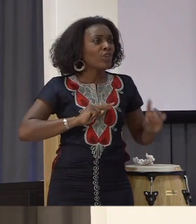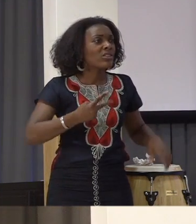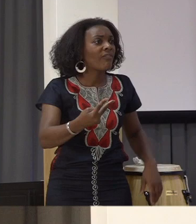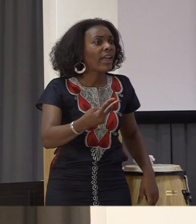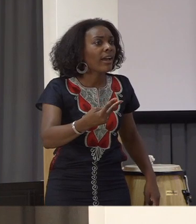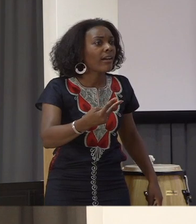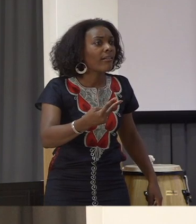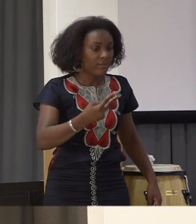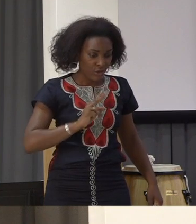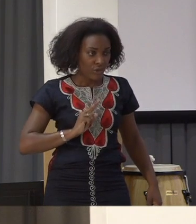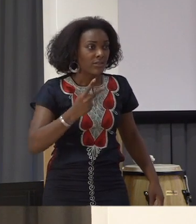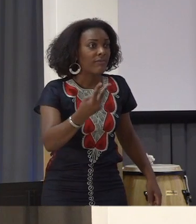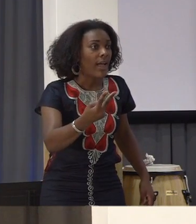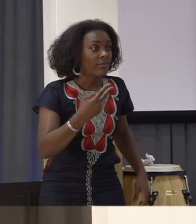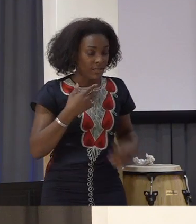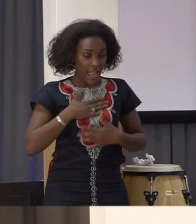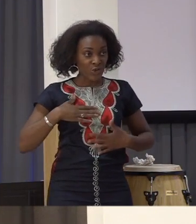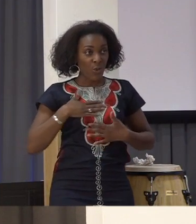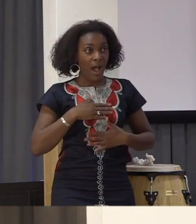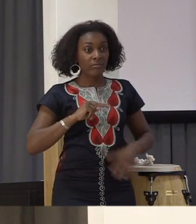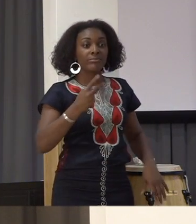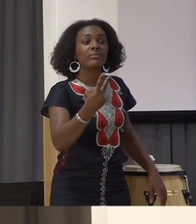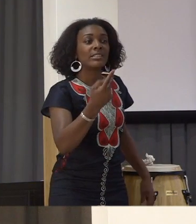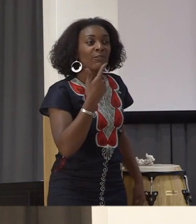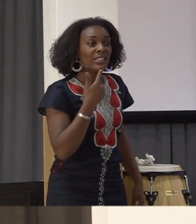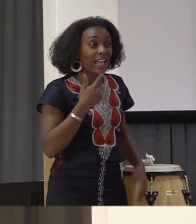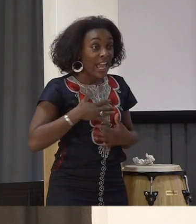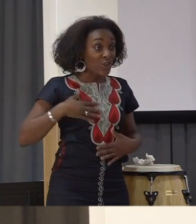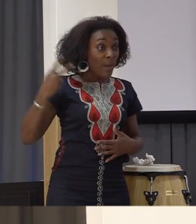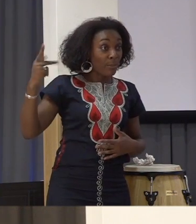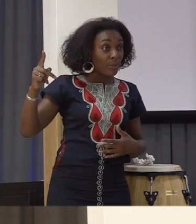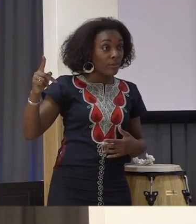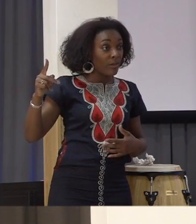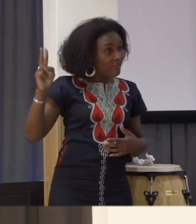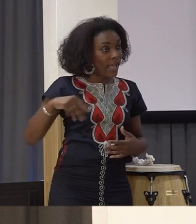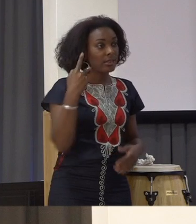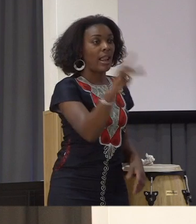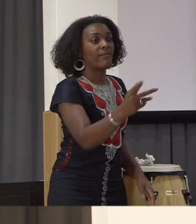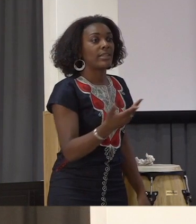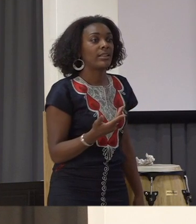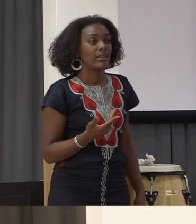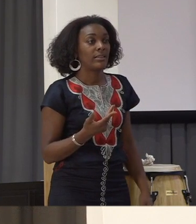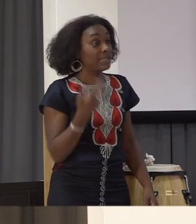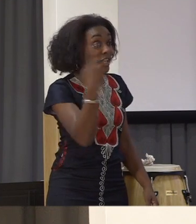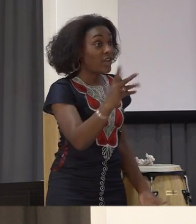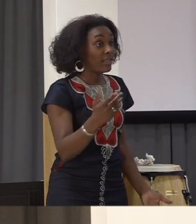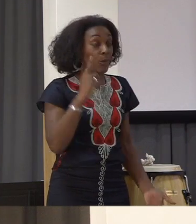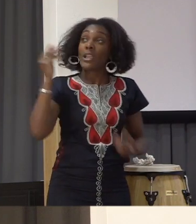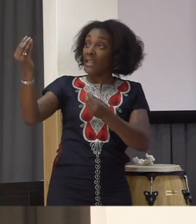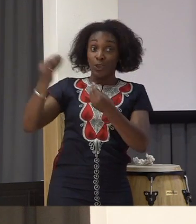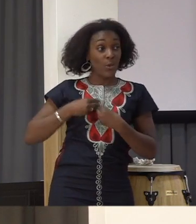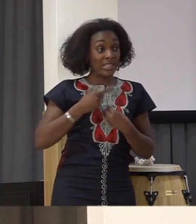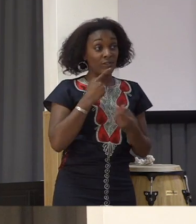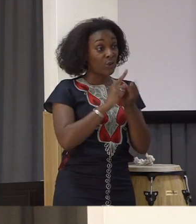La joie du Seigneur, c'est la tienne. Il te la donne. Il te la donne. La joie du Seigneur,